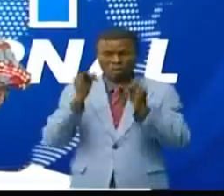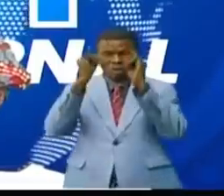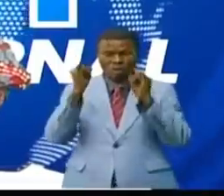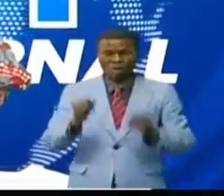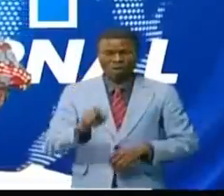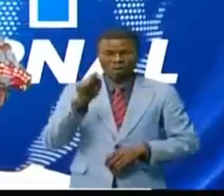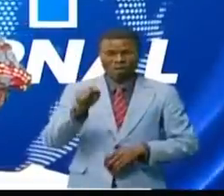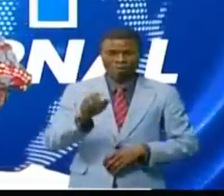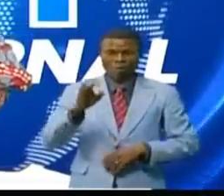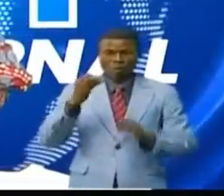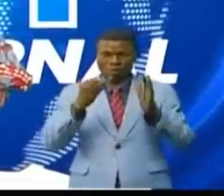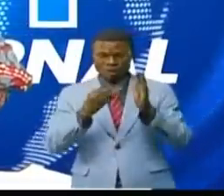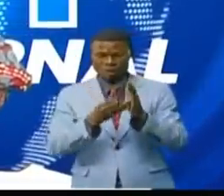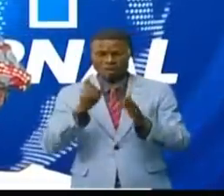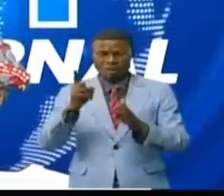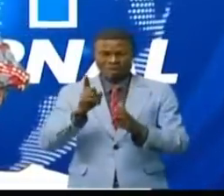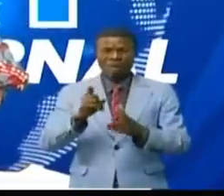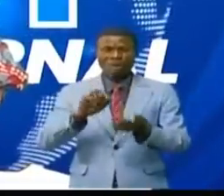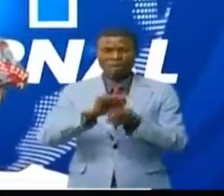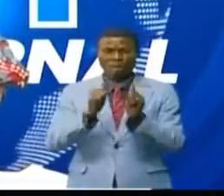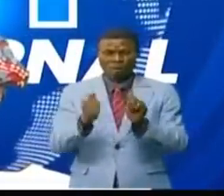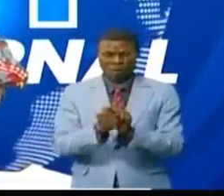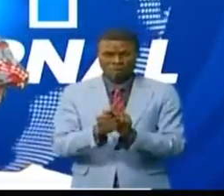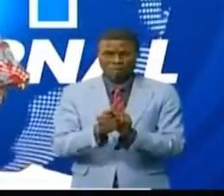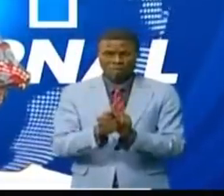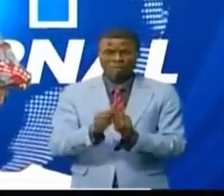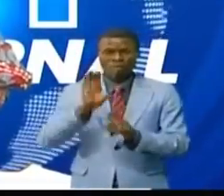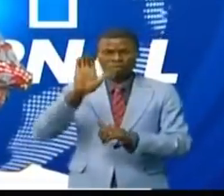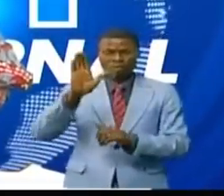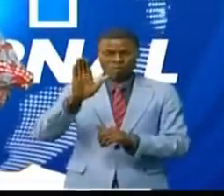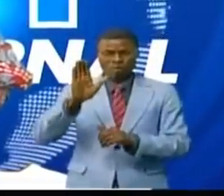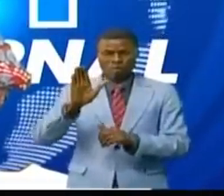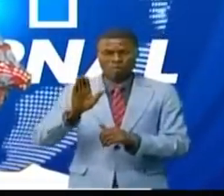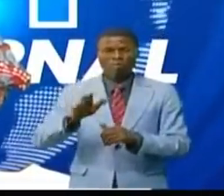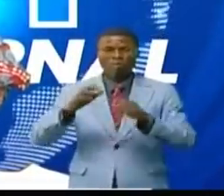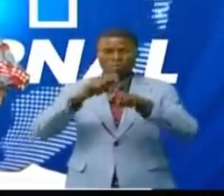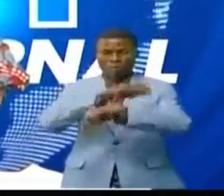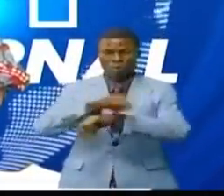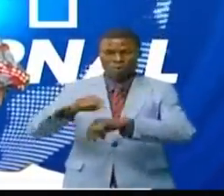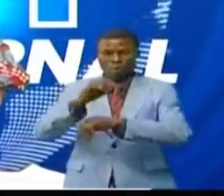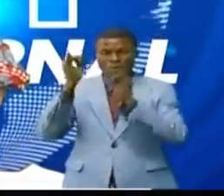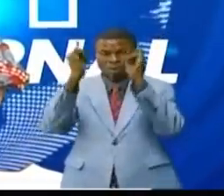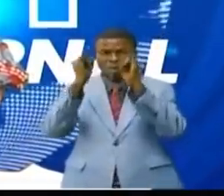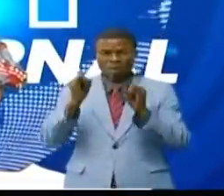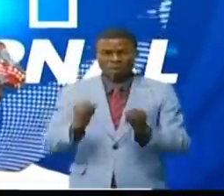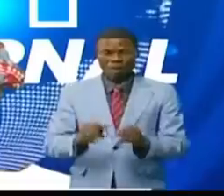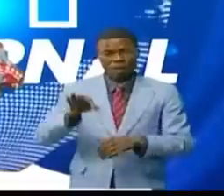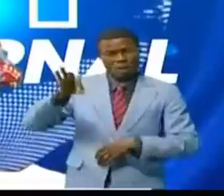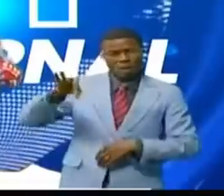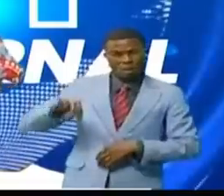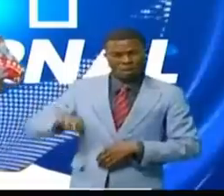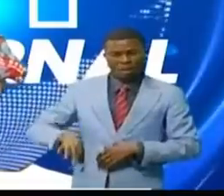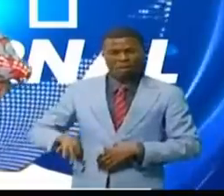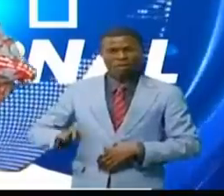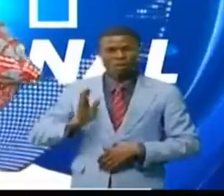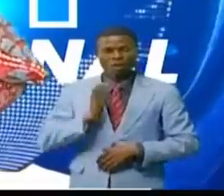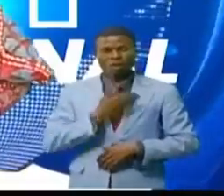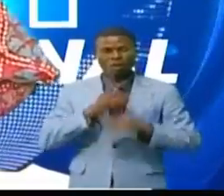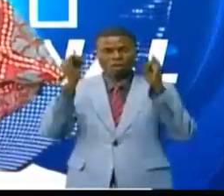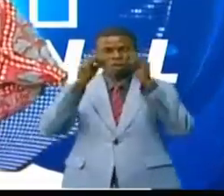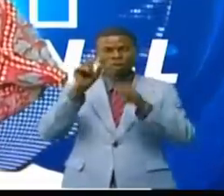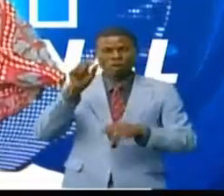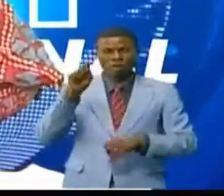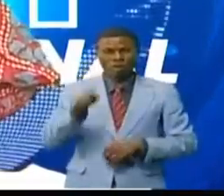internet.cd sur notre portail ou sur votre hébergeur internet. Les avantages de nom